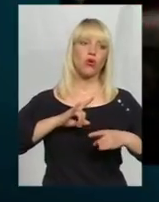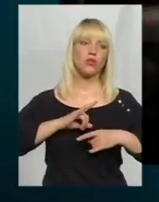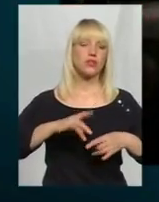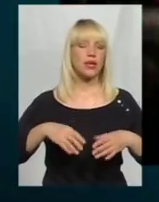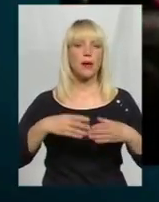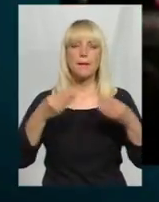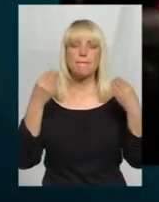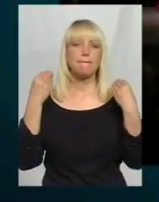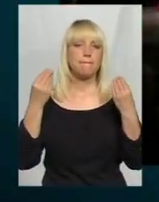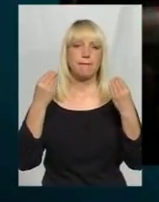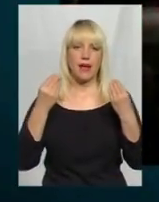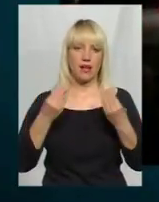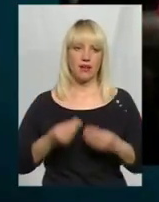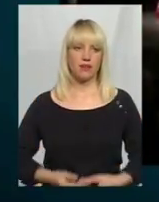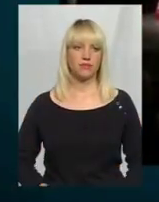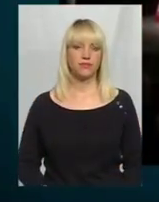круті.